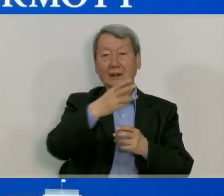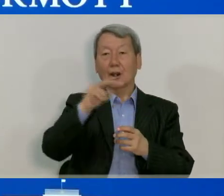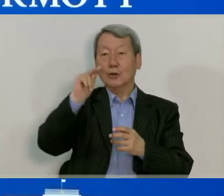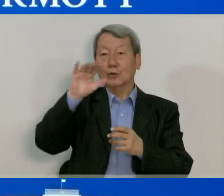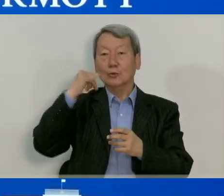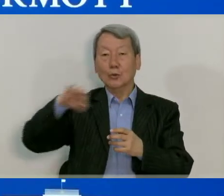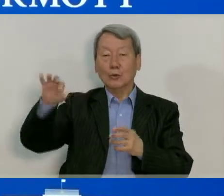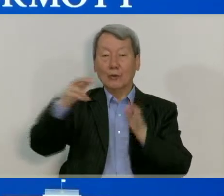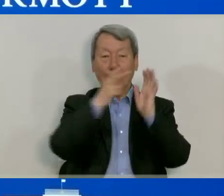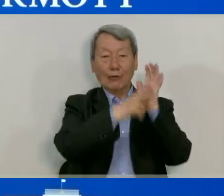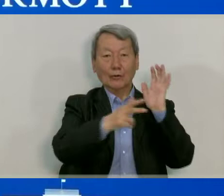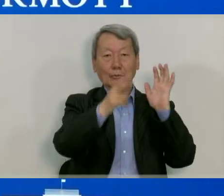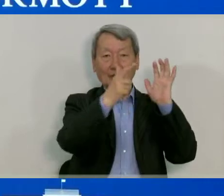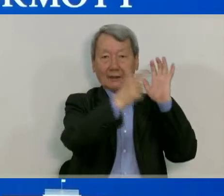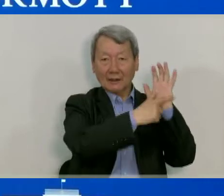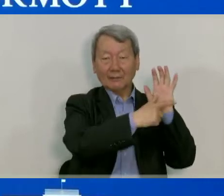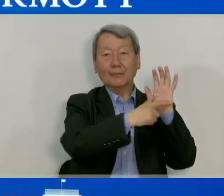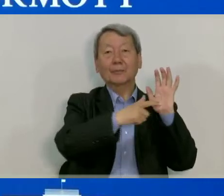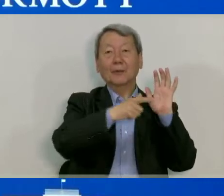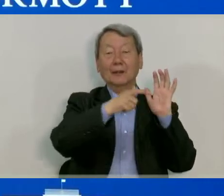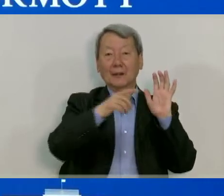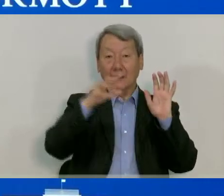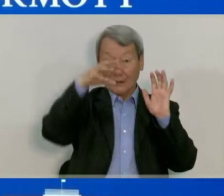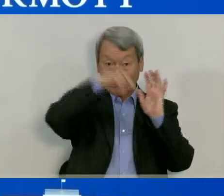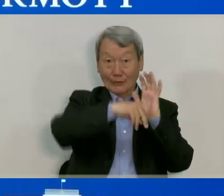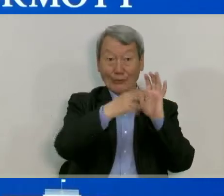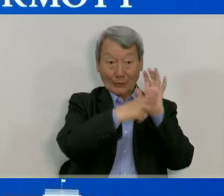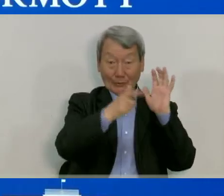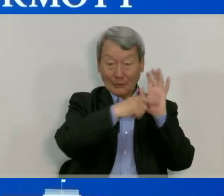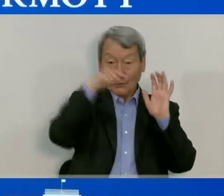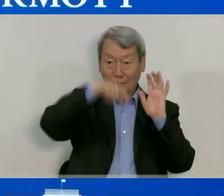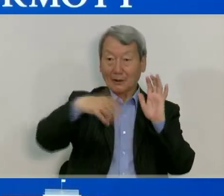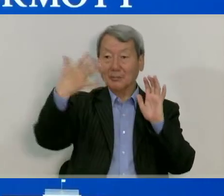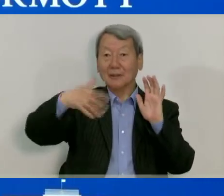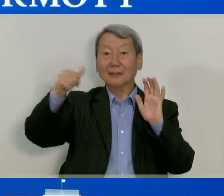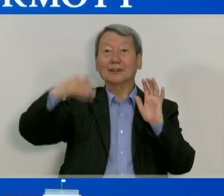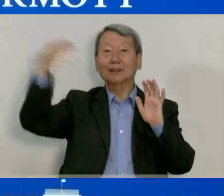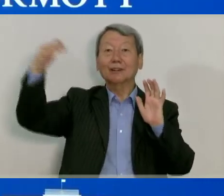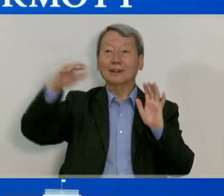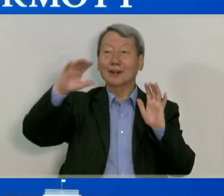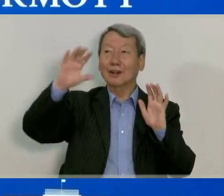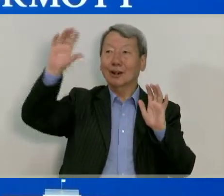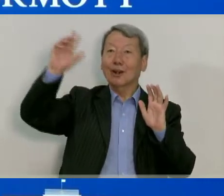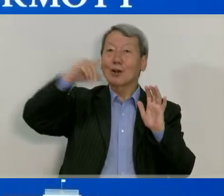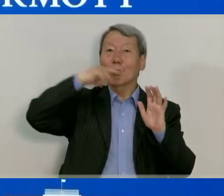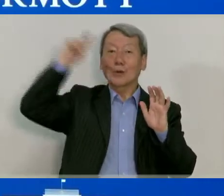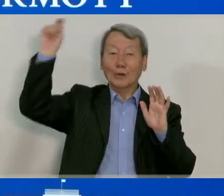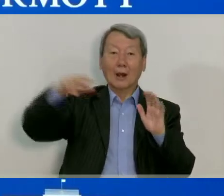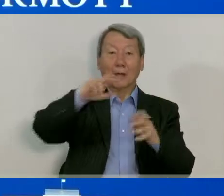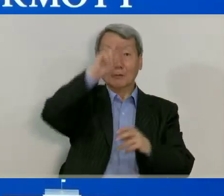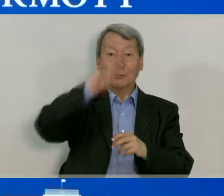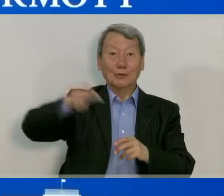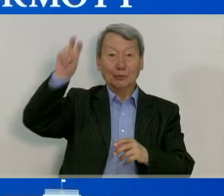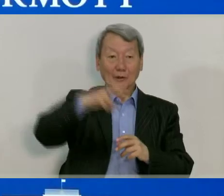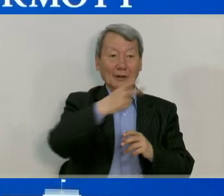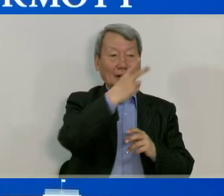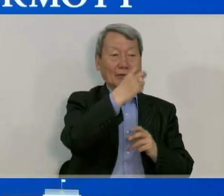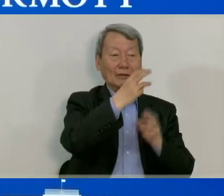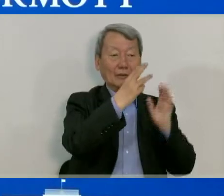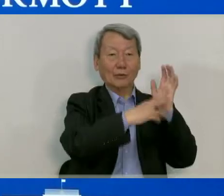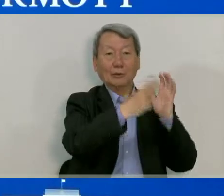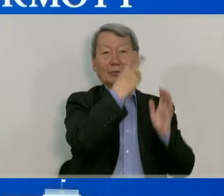Чуйской области 87, включая 56 случаев из Соль-Илецка, Бишкеке